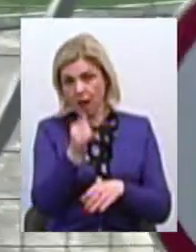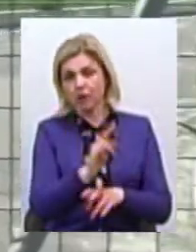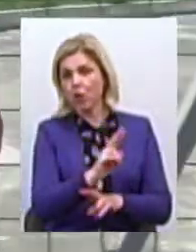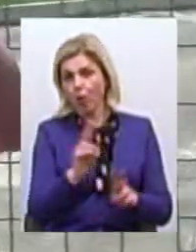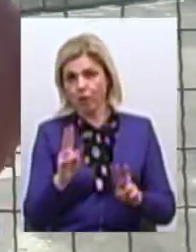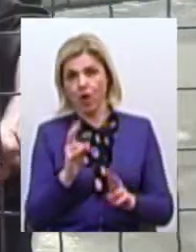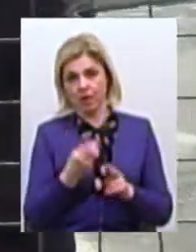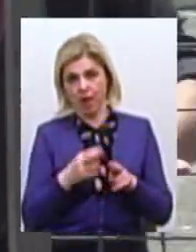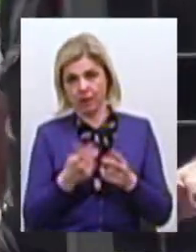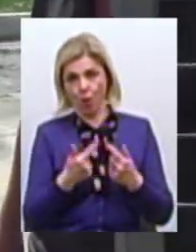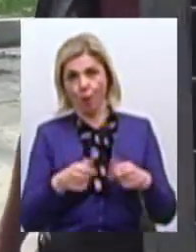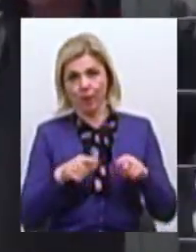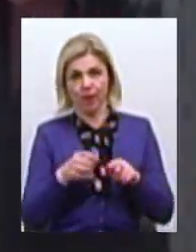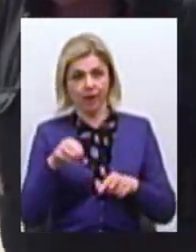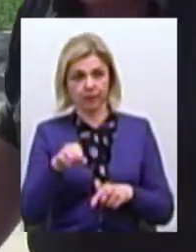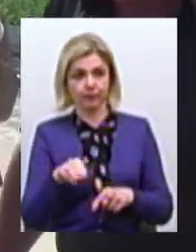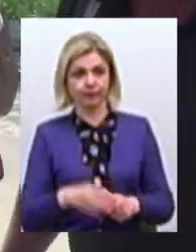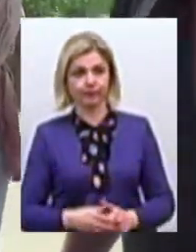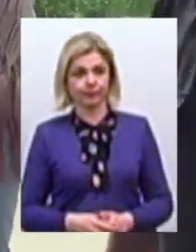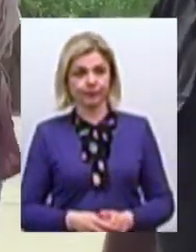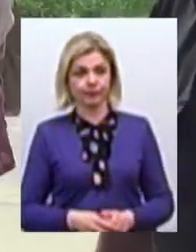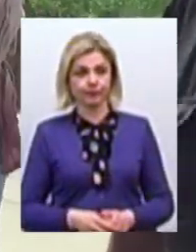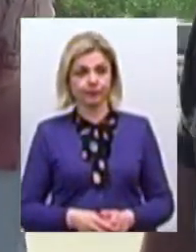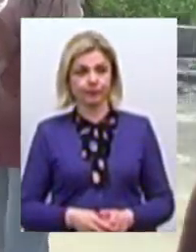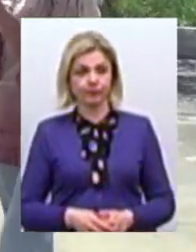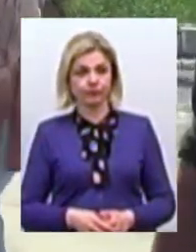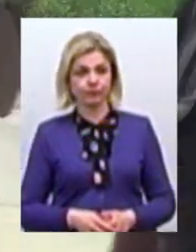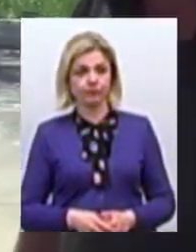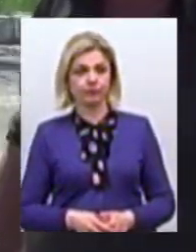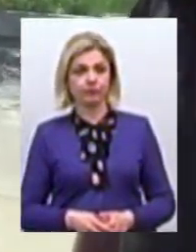об'єкт. Карантина тут